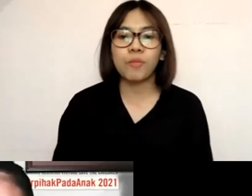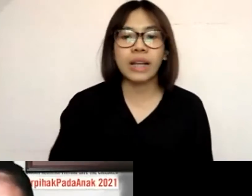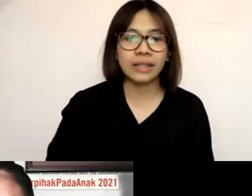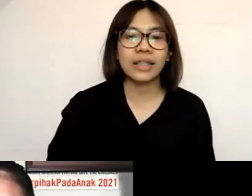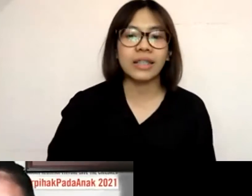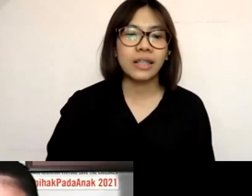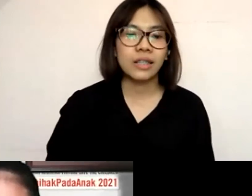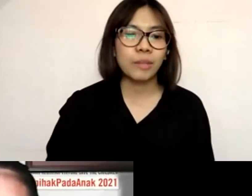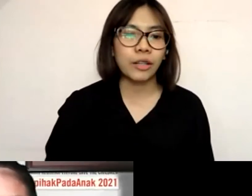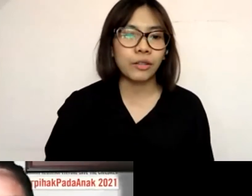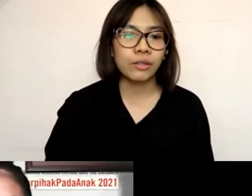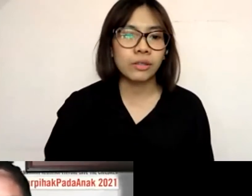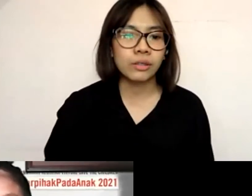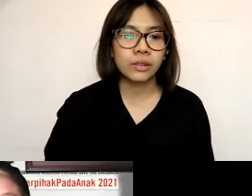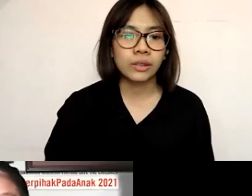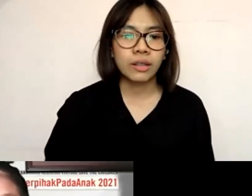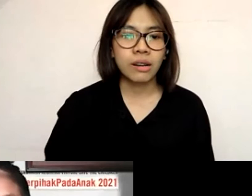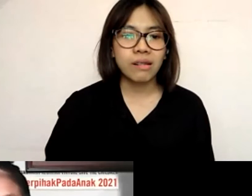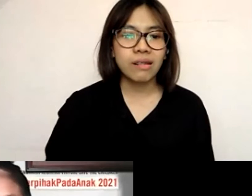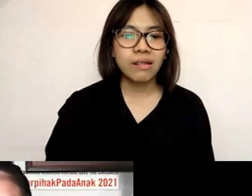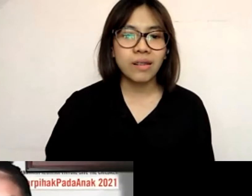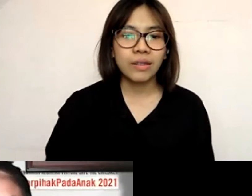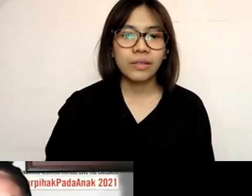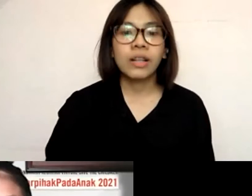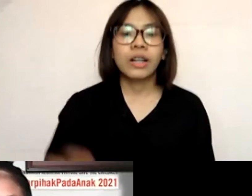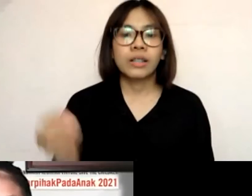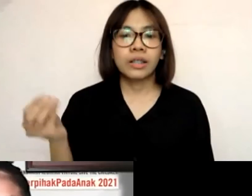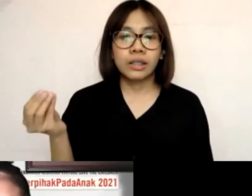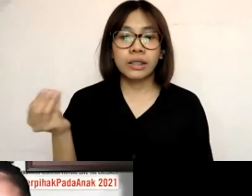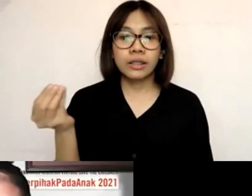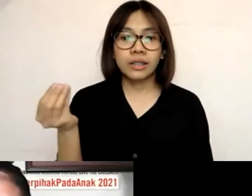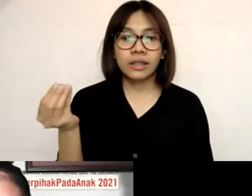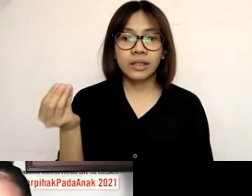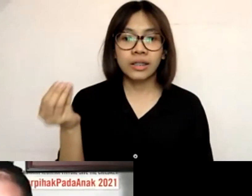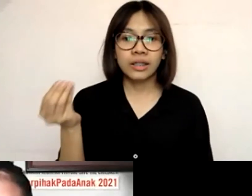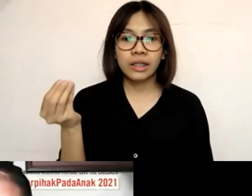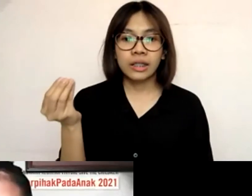tetap berkomunikasi. Seperti itu. Waktu magang dulu,